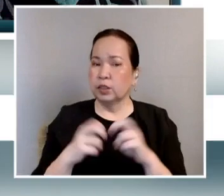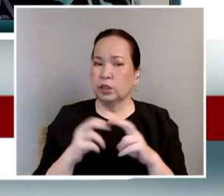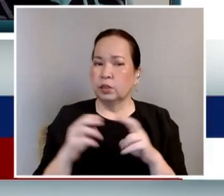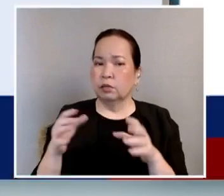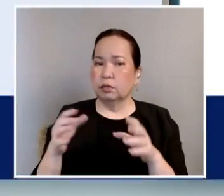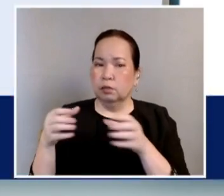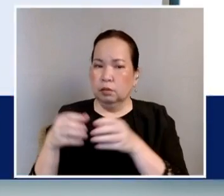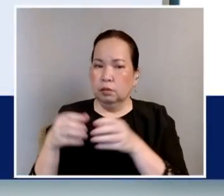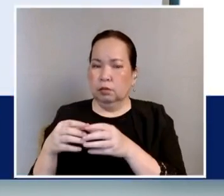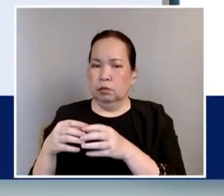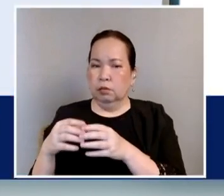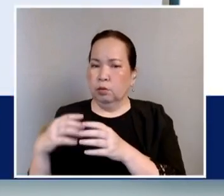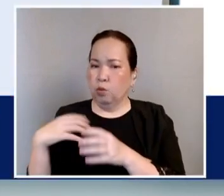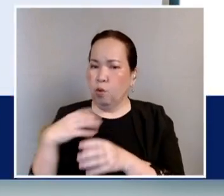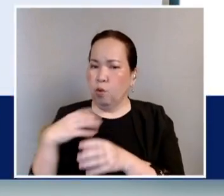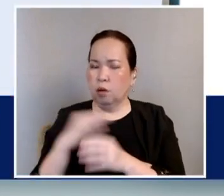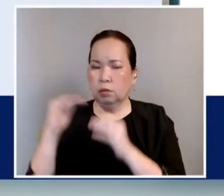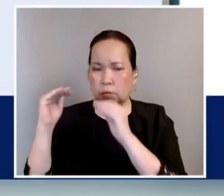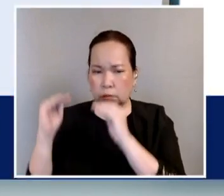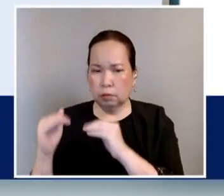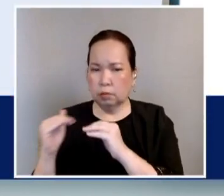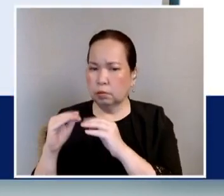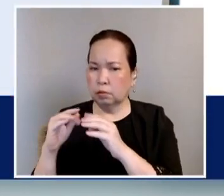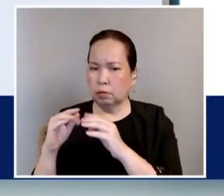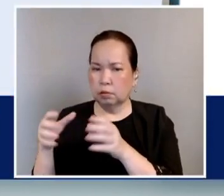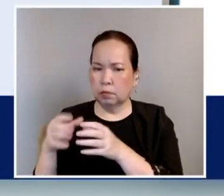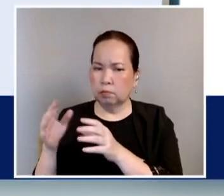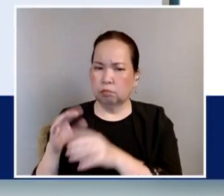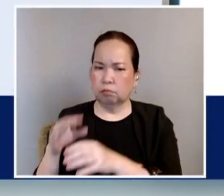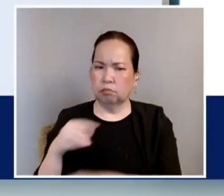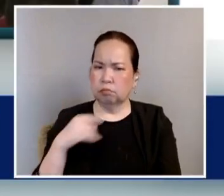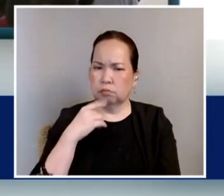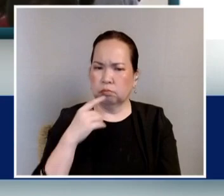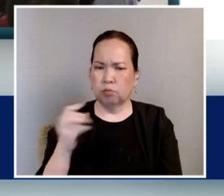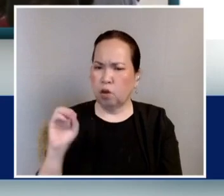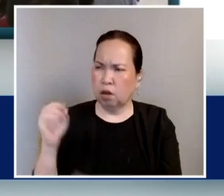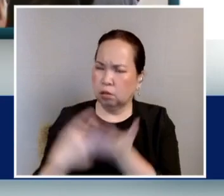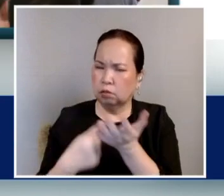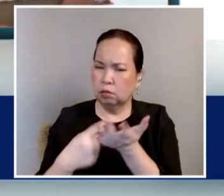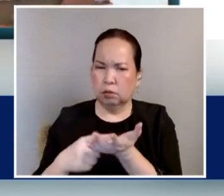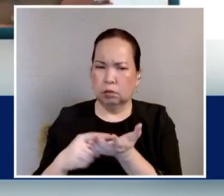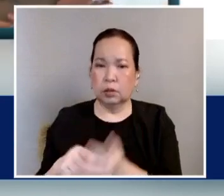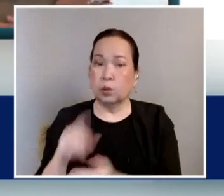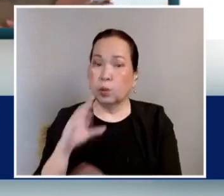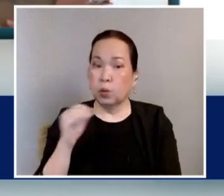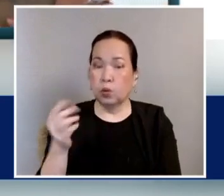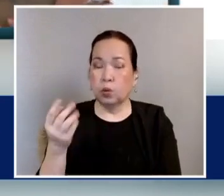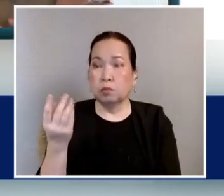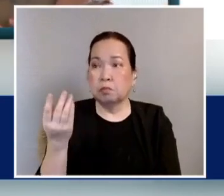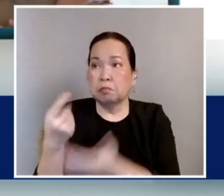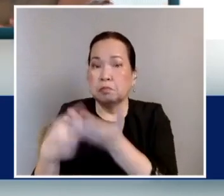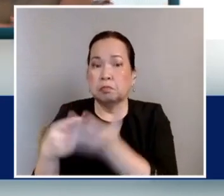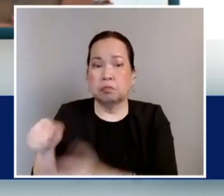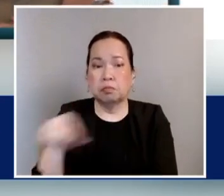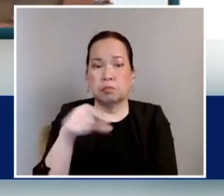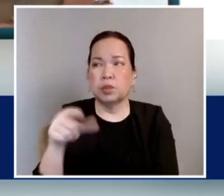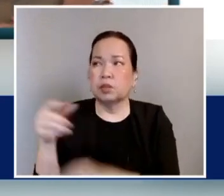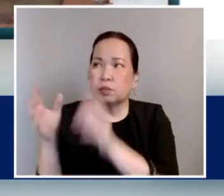na una nagdudang ng impeachment, sinabi hindi naman ito seryosong pinag-uusapan. Pag nag-uusap yung